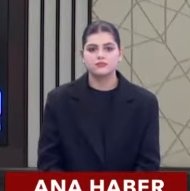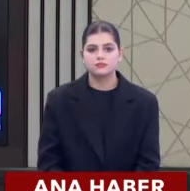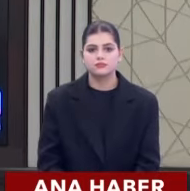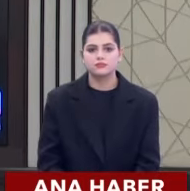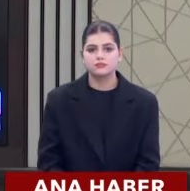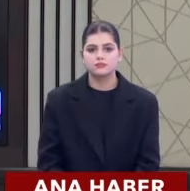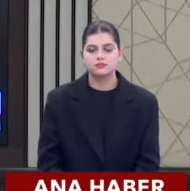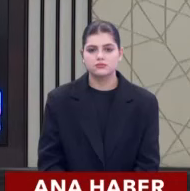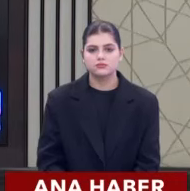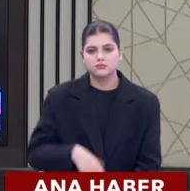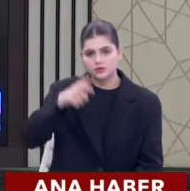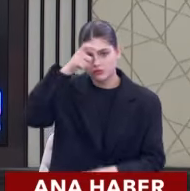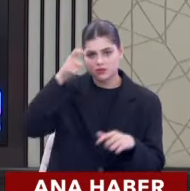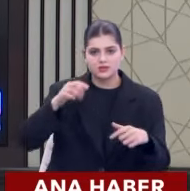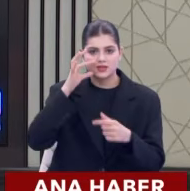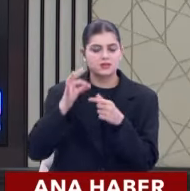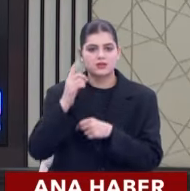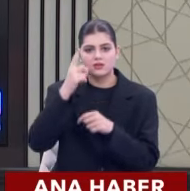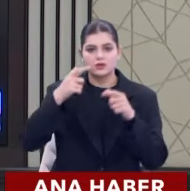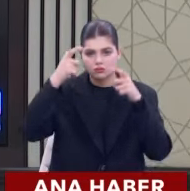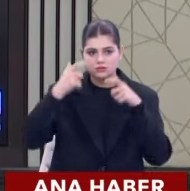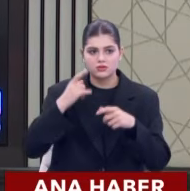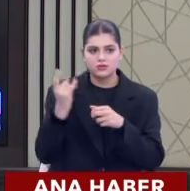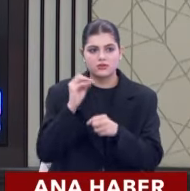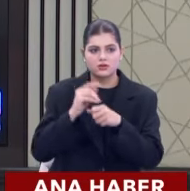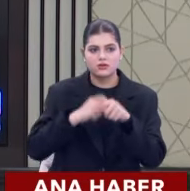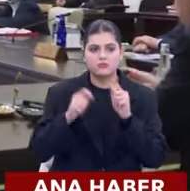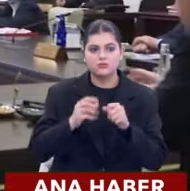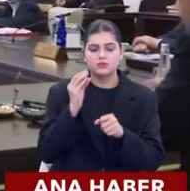Türkiye'mizin insanlık ilk uzay misyonunu yapacak olduğumuz